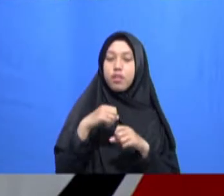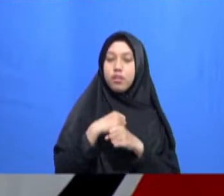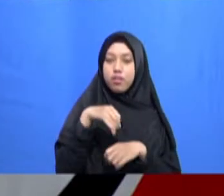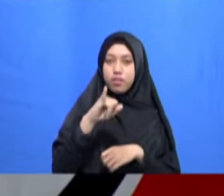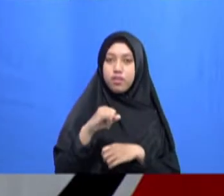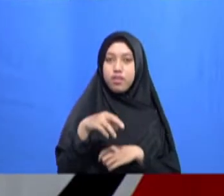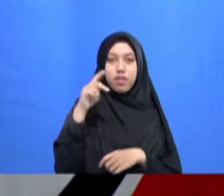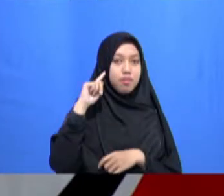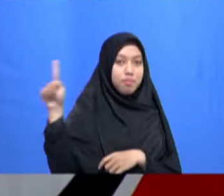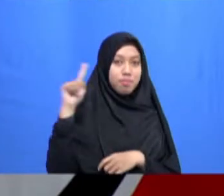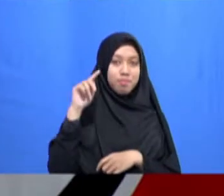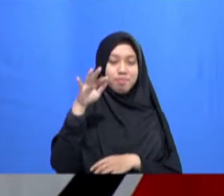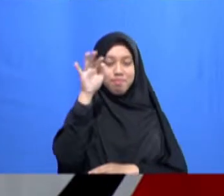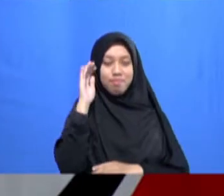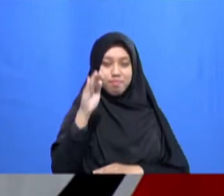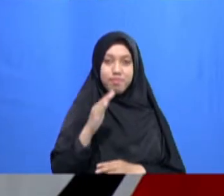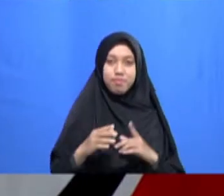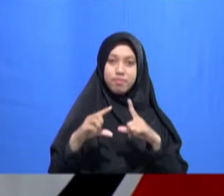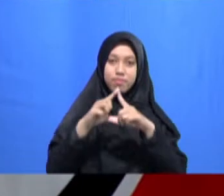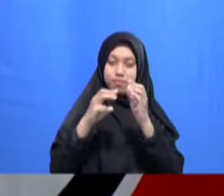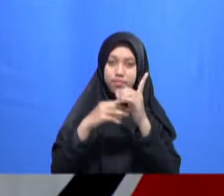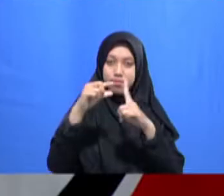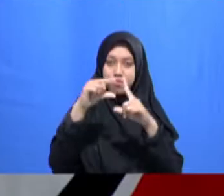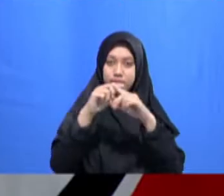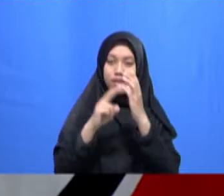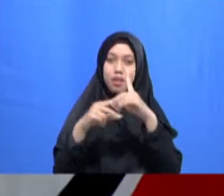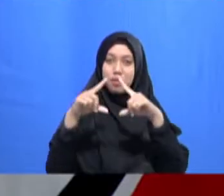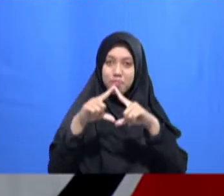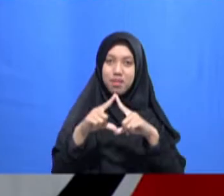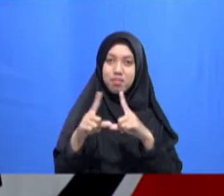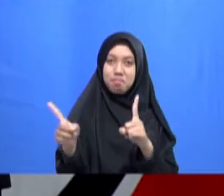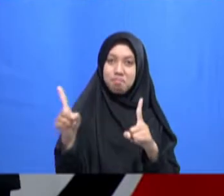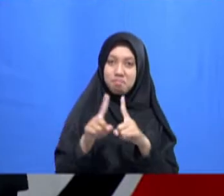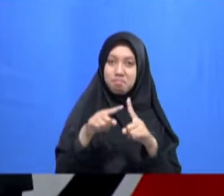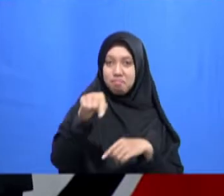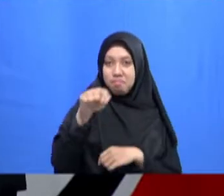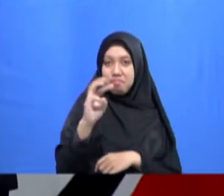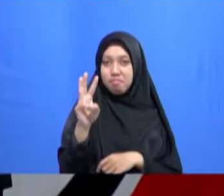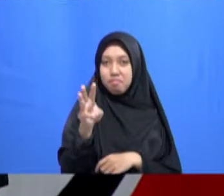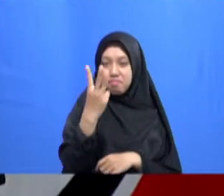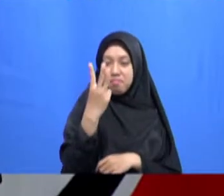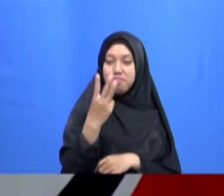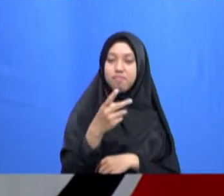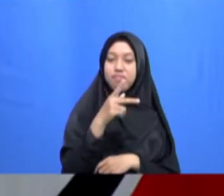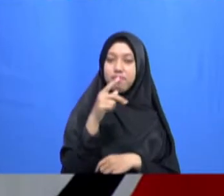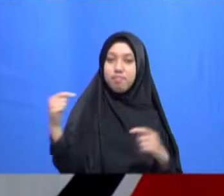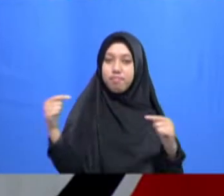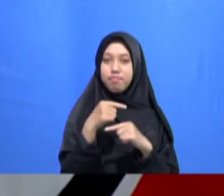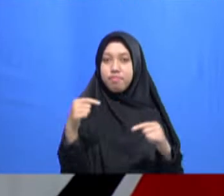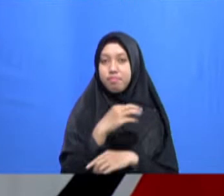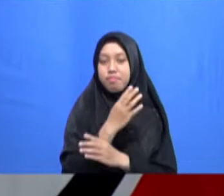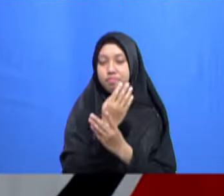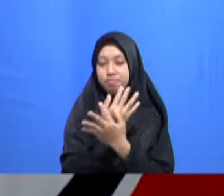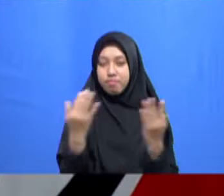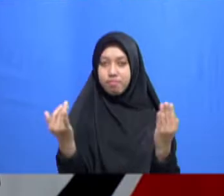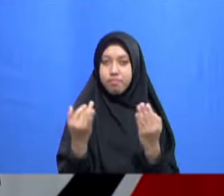Tentu pada putaran ketiga debat publik terbuka pasangan calon Bupati dan Wakil Bupati Kabupaten Tojo Una-Una tahun 2020 ini,